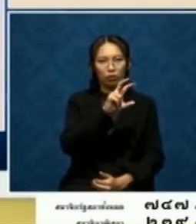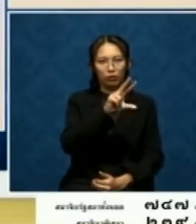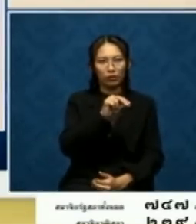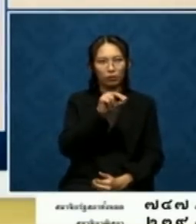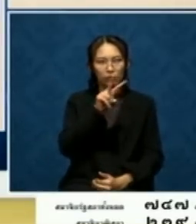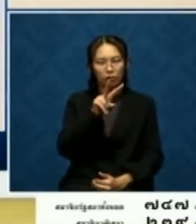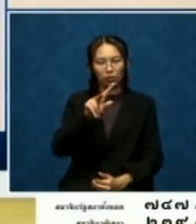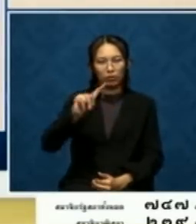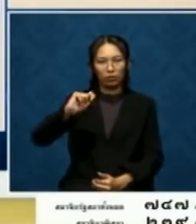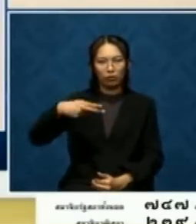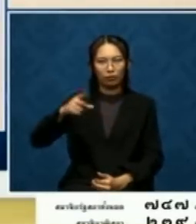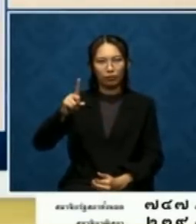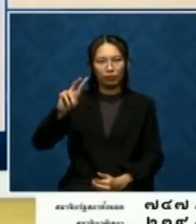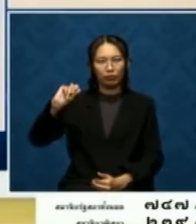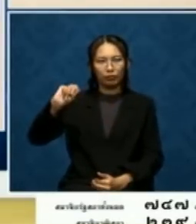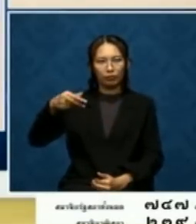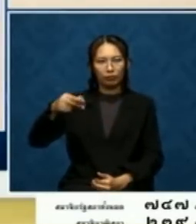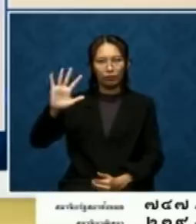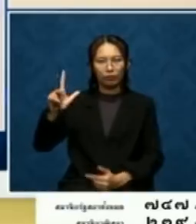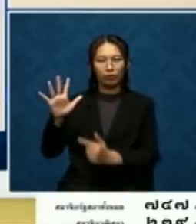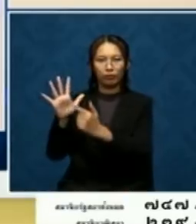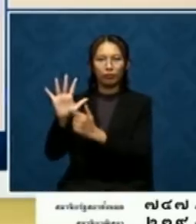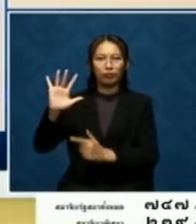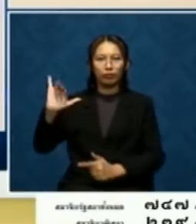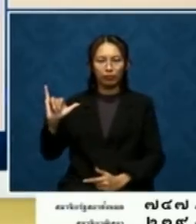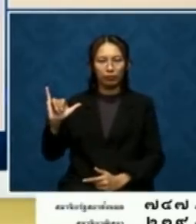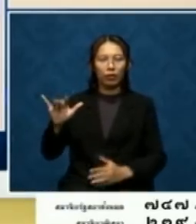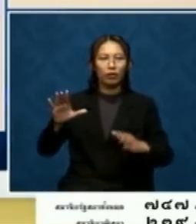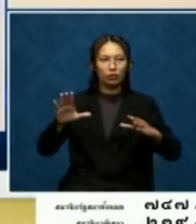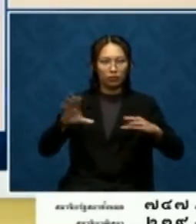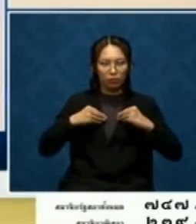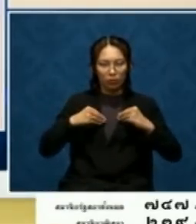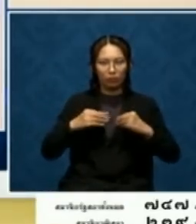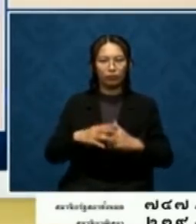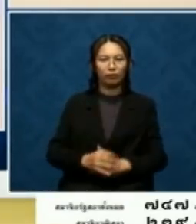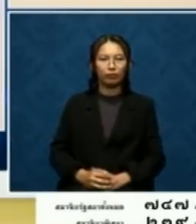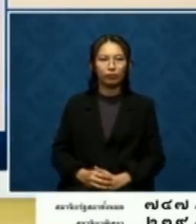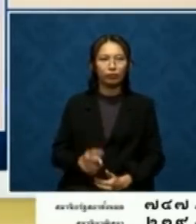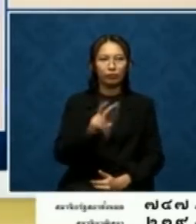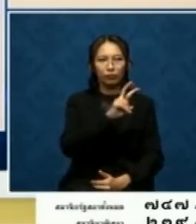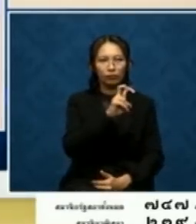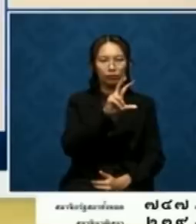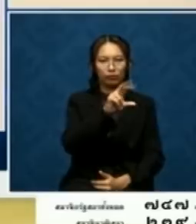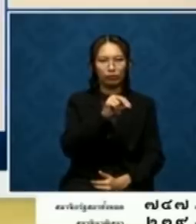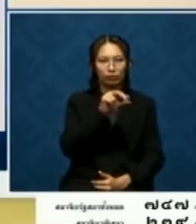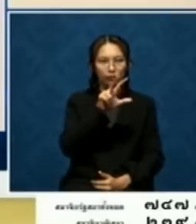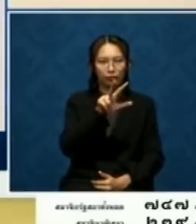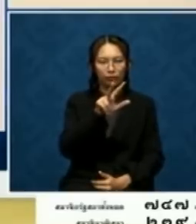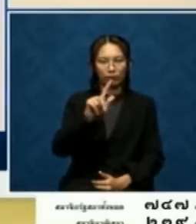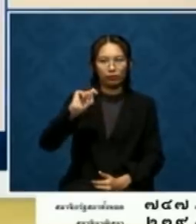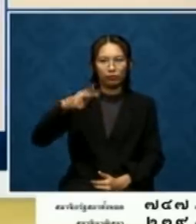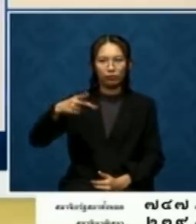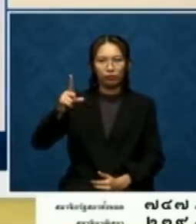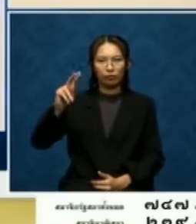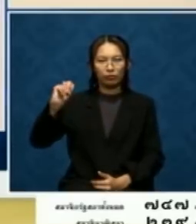ต้ากลางของทางเพื่อไทยนะที่จะเป็นรองนายกเศรษฐกิจอาจจะควบคลังนะเป็นไปได้นะครับหรือว่าอาจจะดูแลในส่วนกระทรวงเ